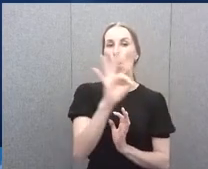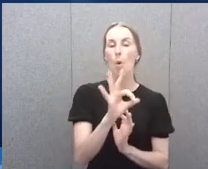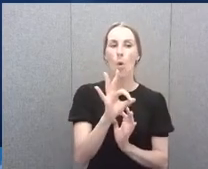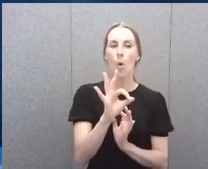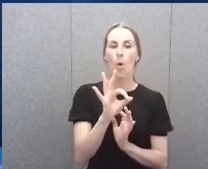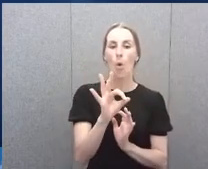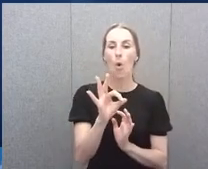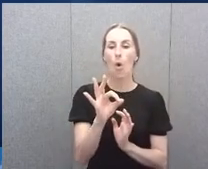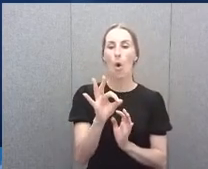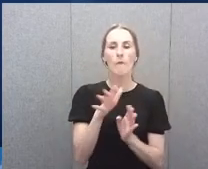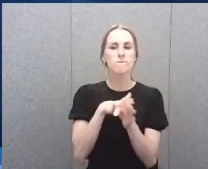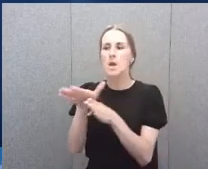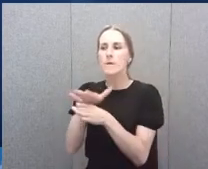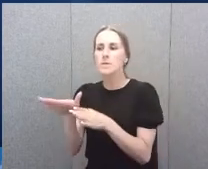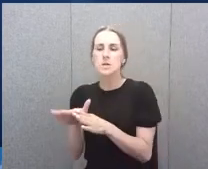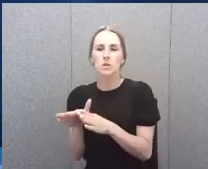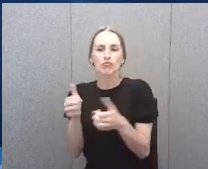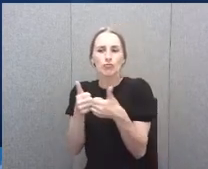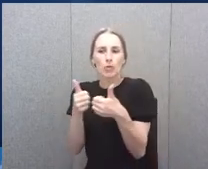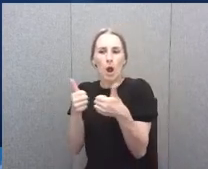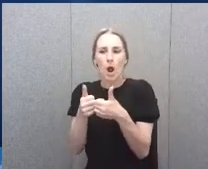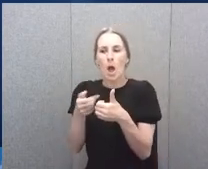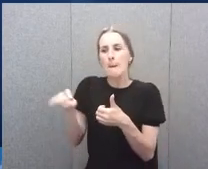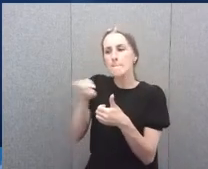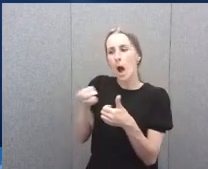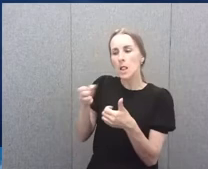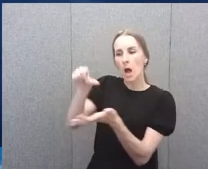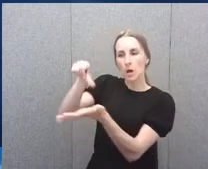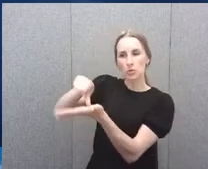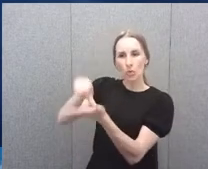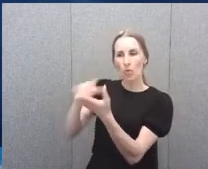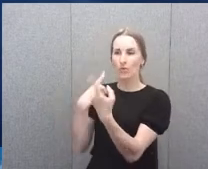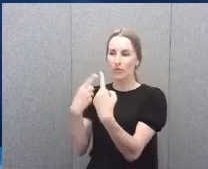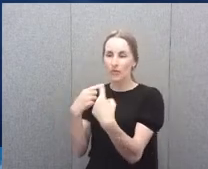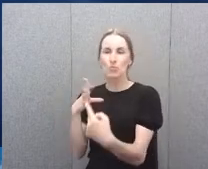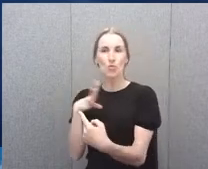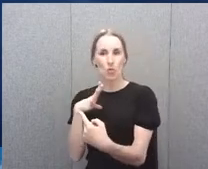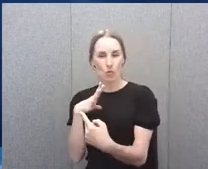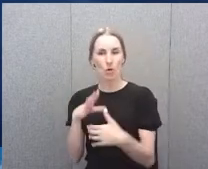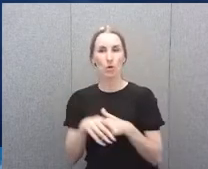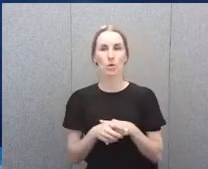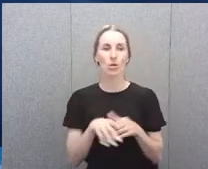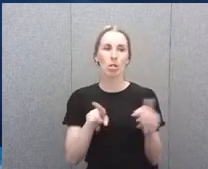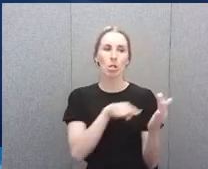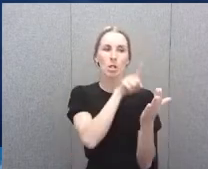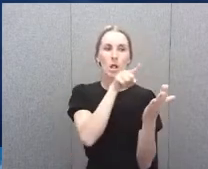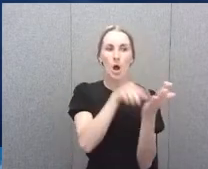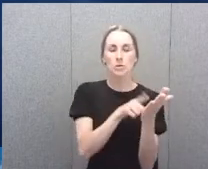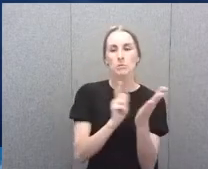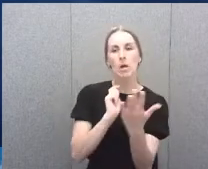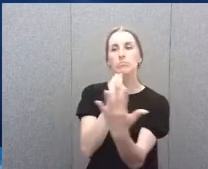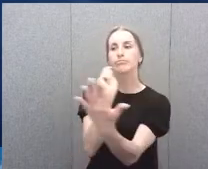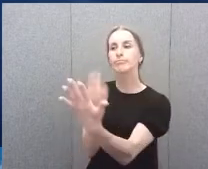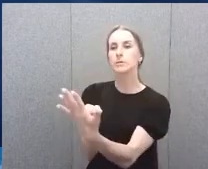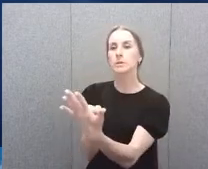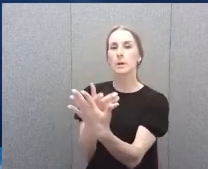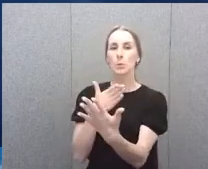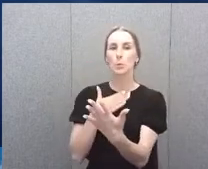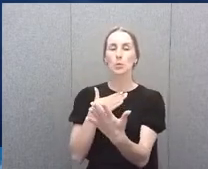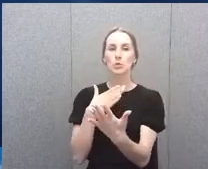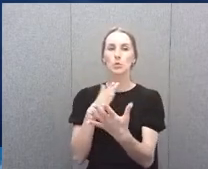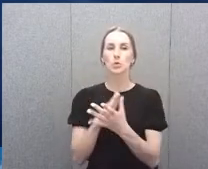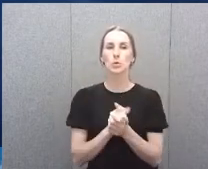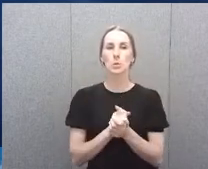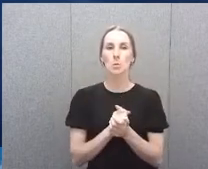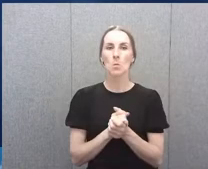дискуссии о том, что происходит рядом с нами. И здесь мы уже слышали высказывания представителя Белоруссии, и также задаются